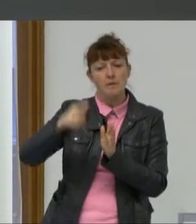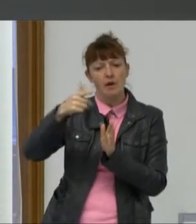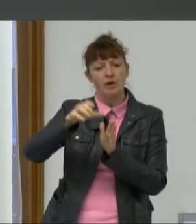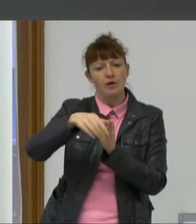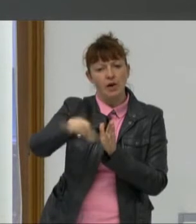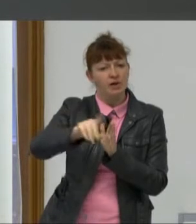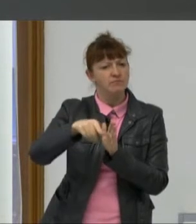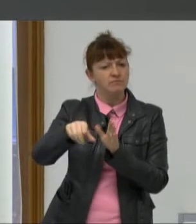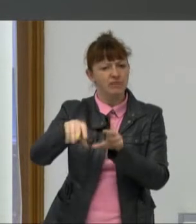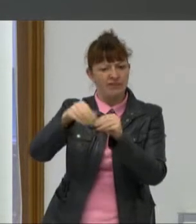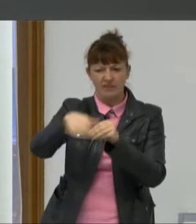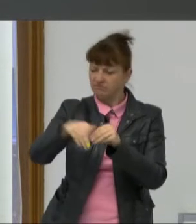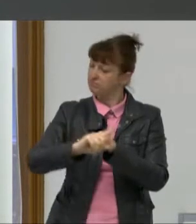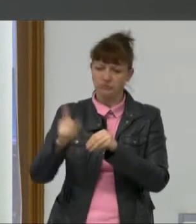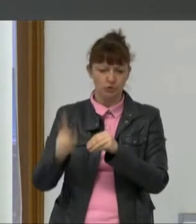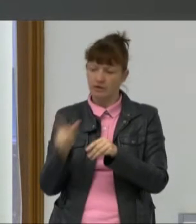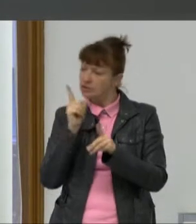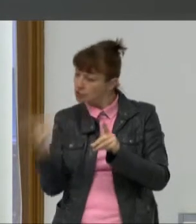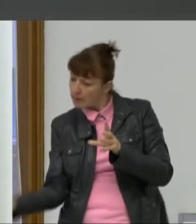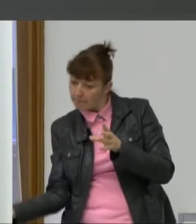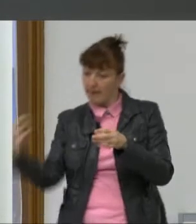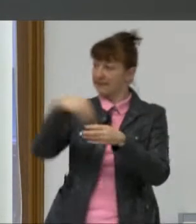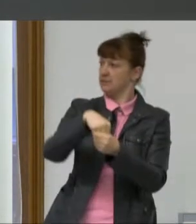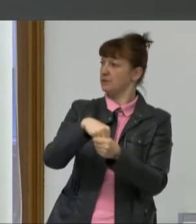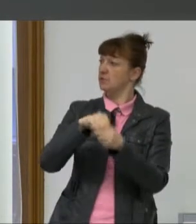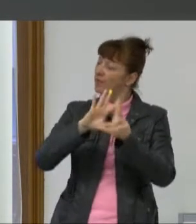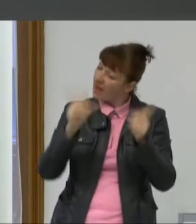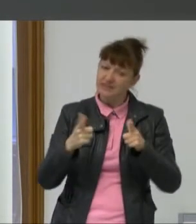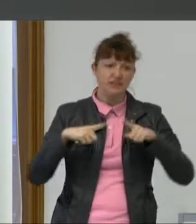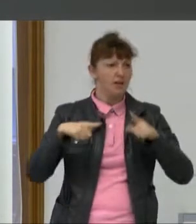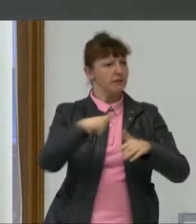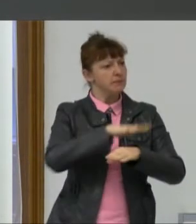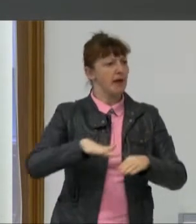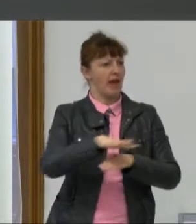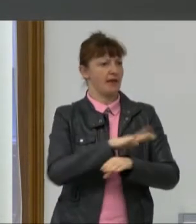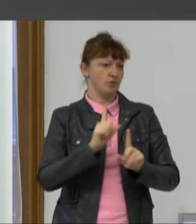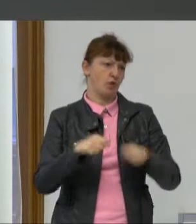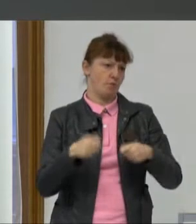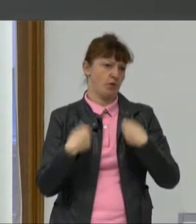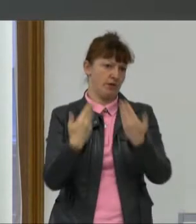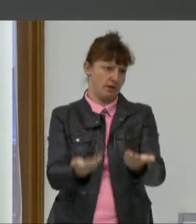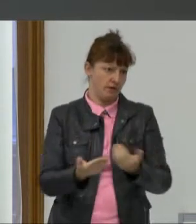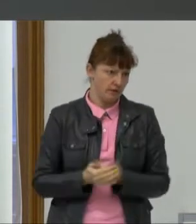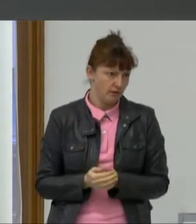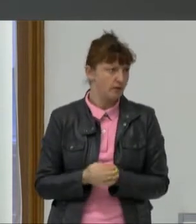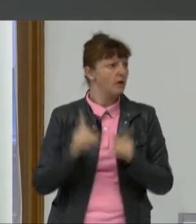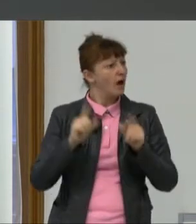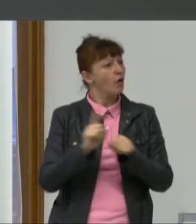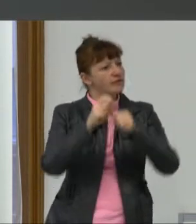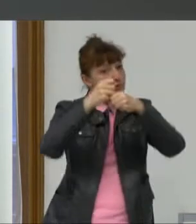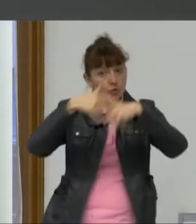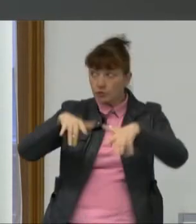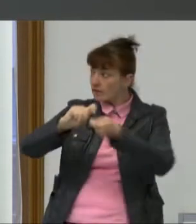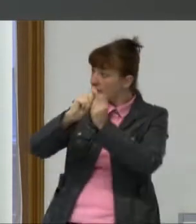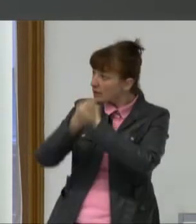Menschen nehmen, für deren Partizipation in allen Lebensbereichen plädieren und auf eine strukturelle Veränderung